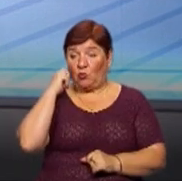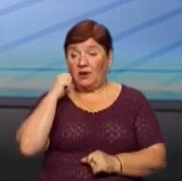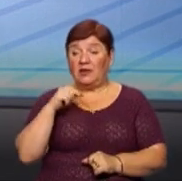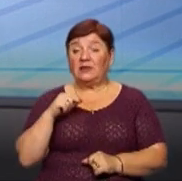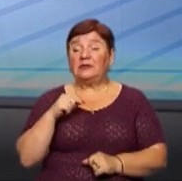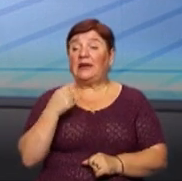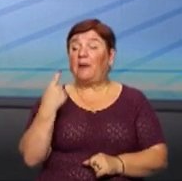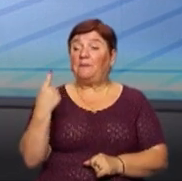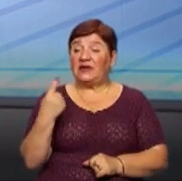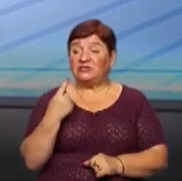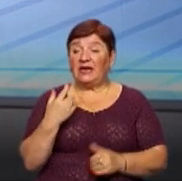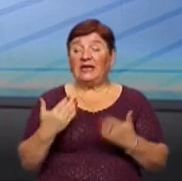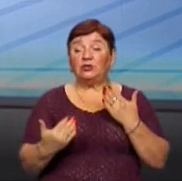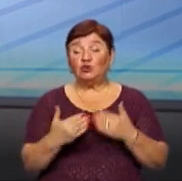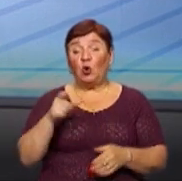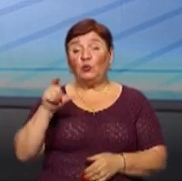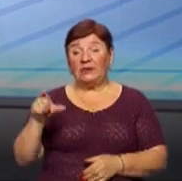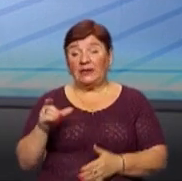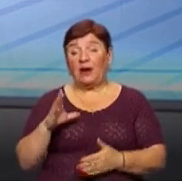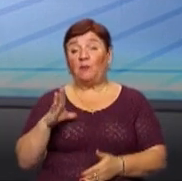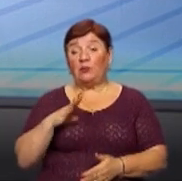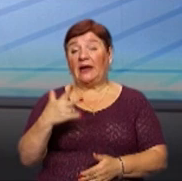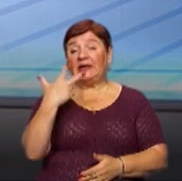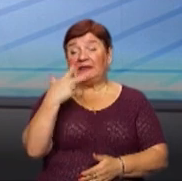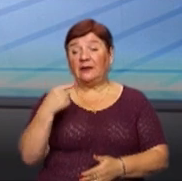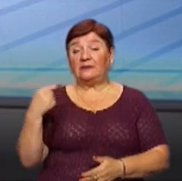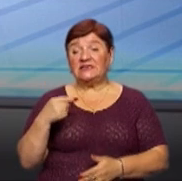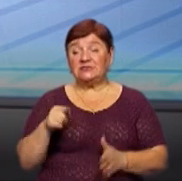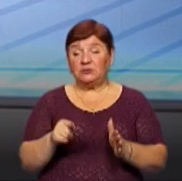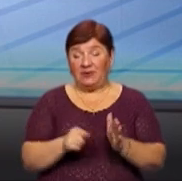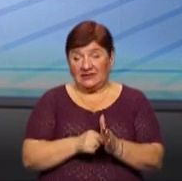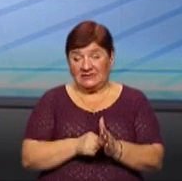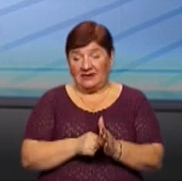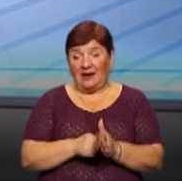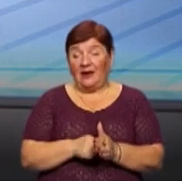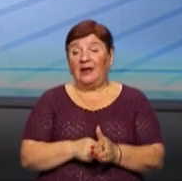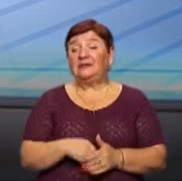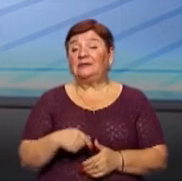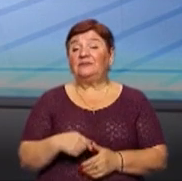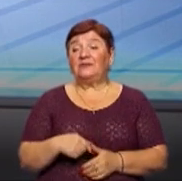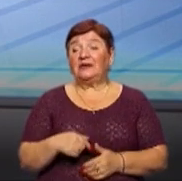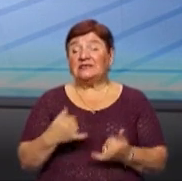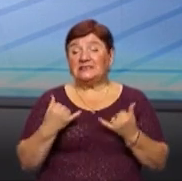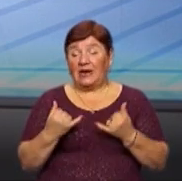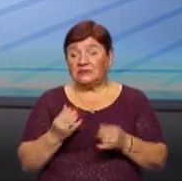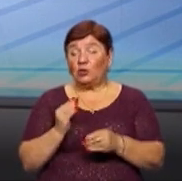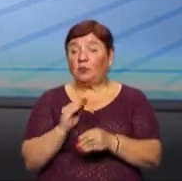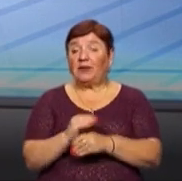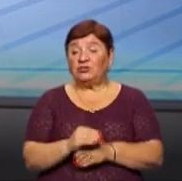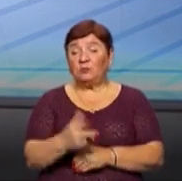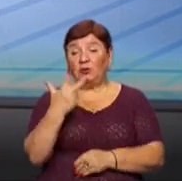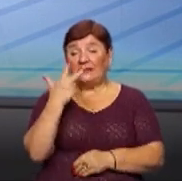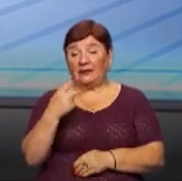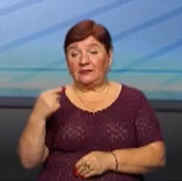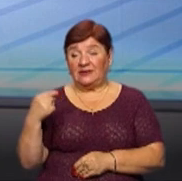стосується ні, цього? На 1. Наприклад, якщо людина мала 3 тисячі пенсії, так, на 3, зараз доплачуємо 2 тисячі. Значить,